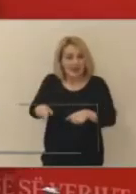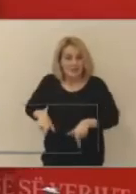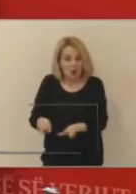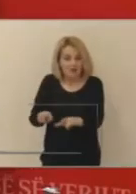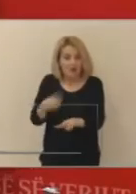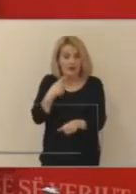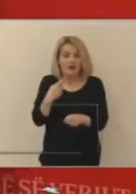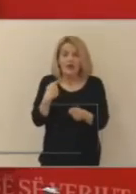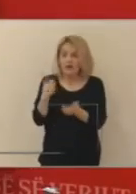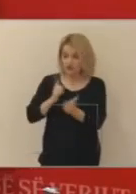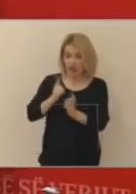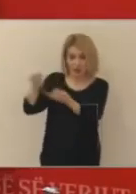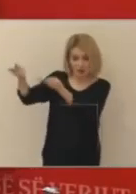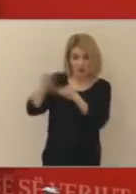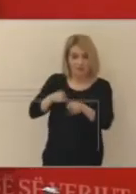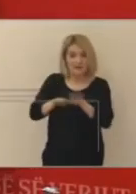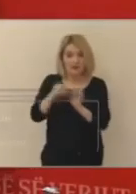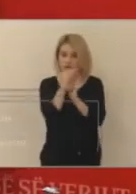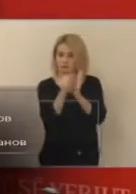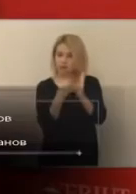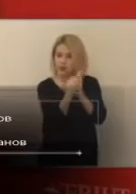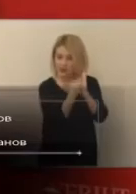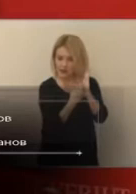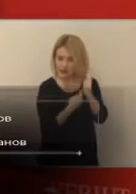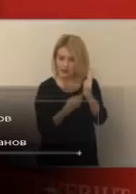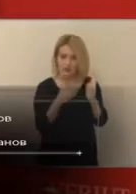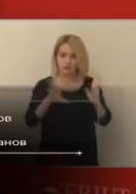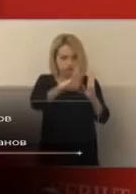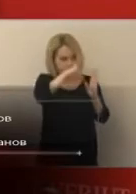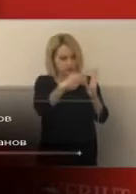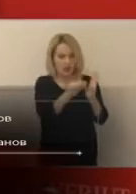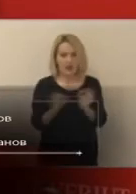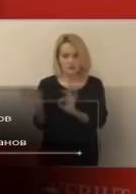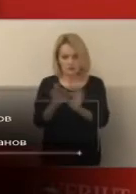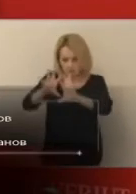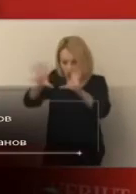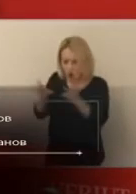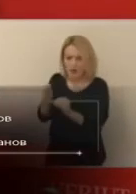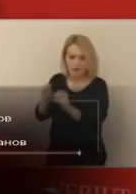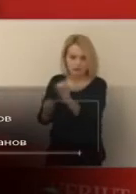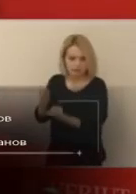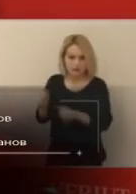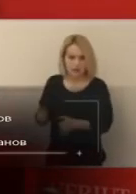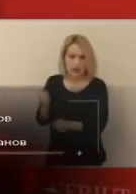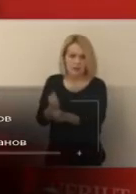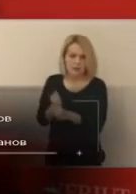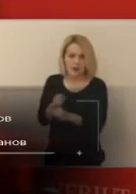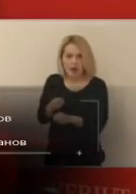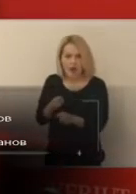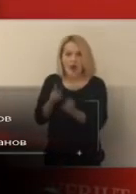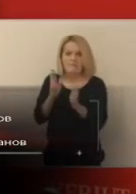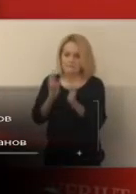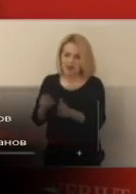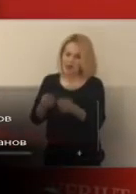ни стасуваат списоци од страна на Министерството за земјоделство и ние ги генерираме овие дозволи, така што оваа постапка е, да кажам, малку